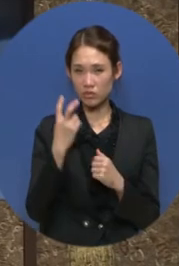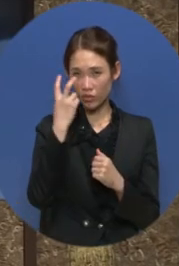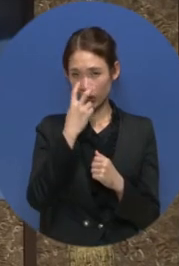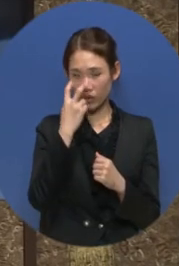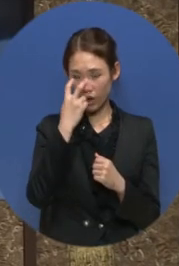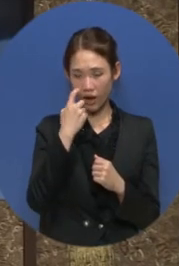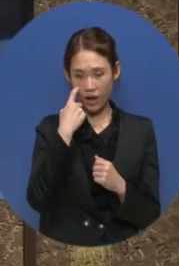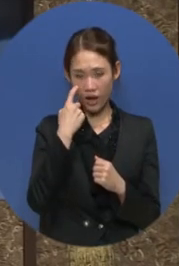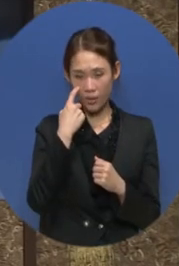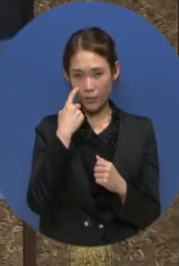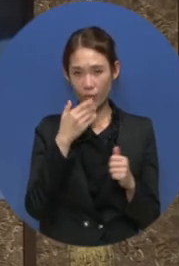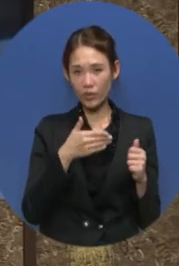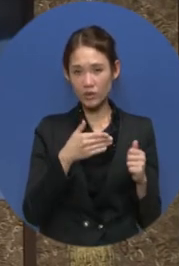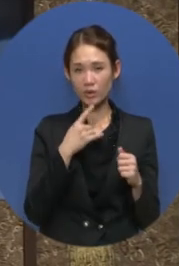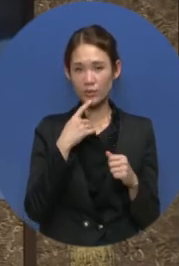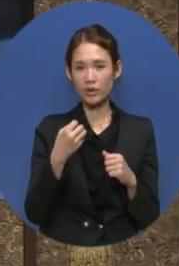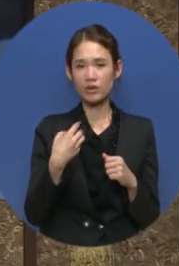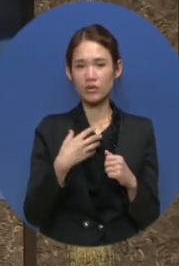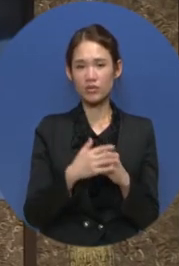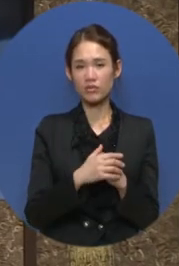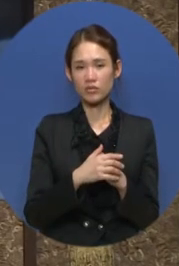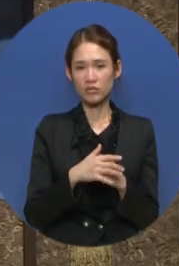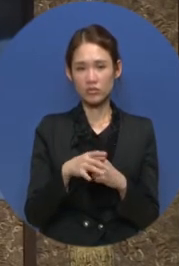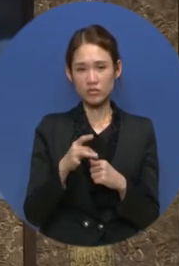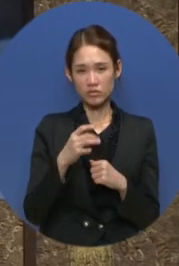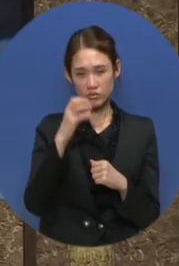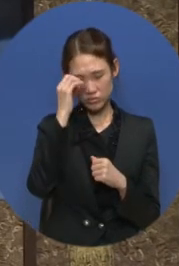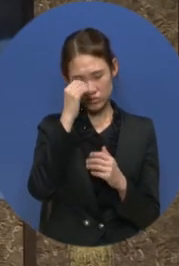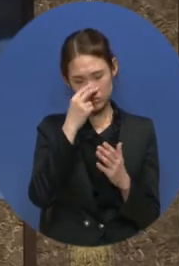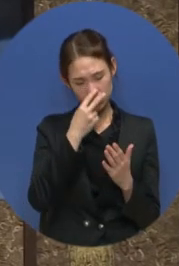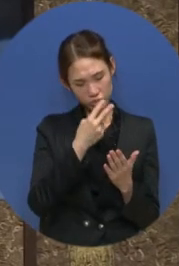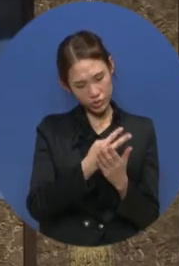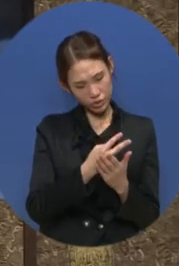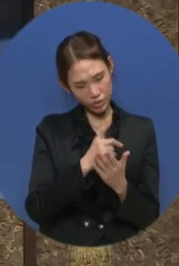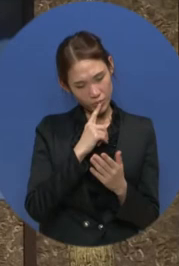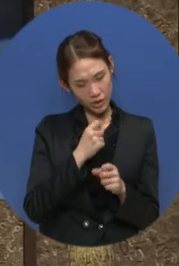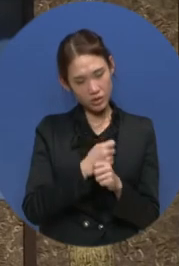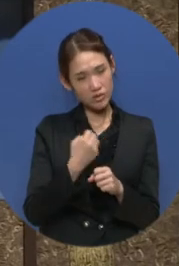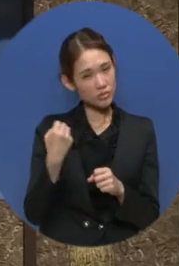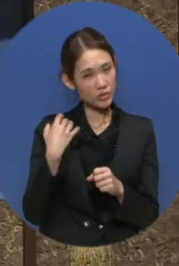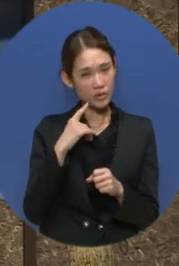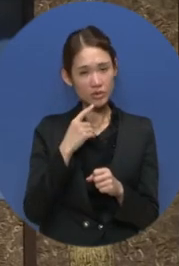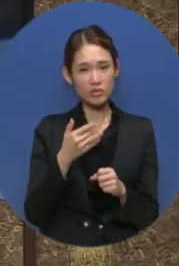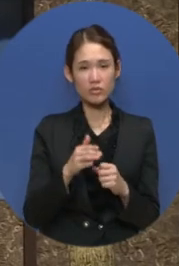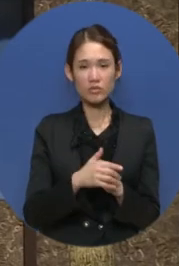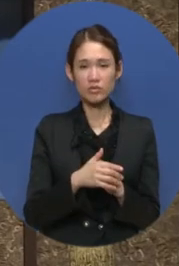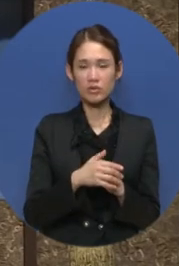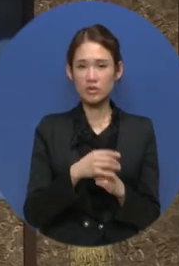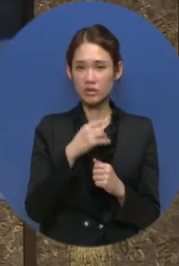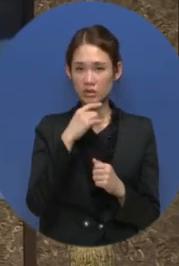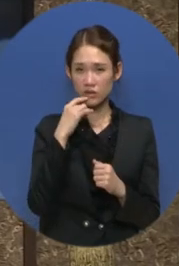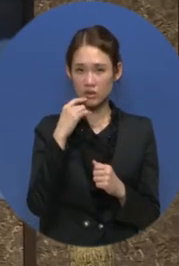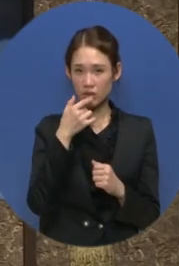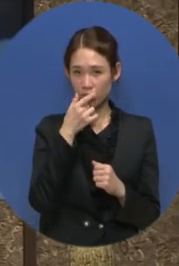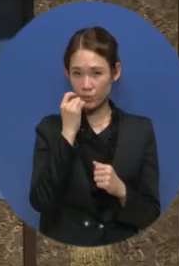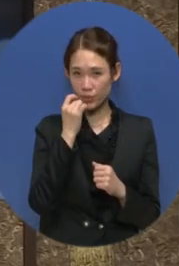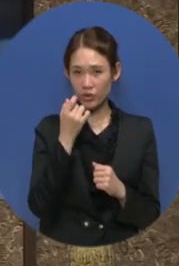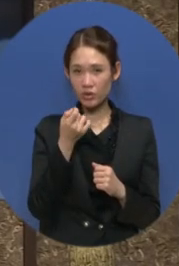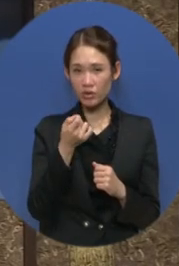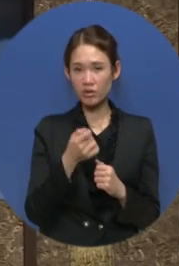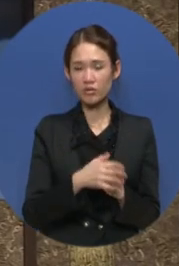그러면은 검사를 받아보자. 처음에는 뭐 빈혈같이 얘기를 하시더라고요. 예. 그러더니 뭐 피가 모자란 것